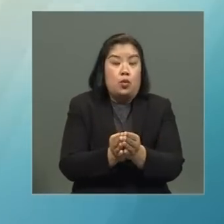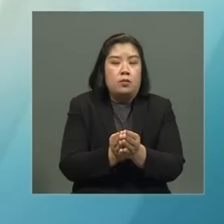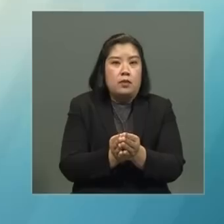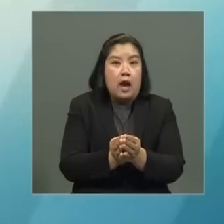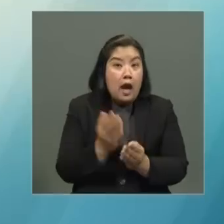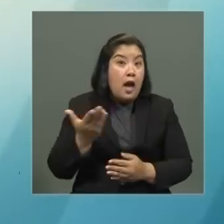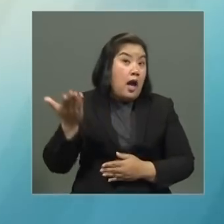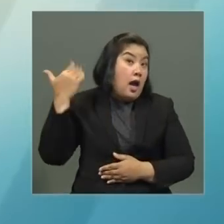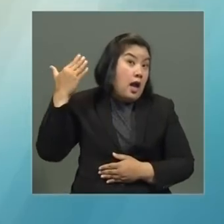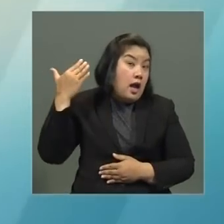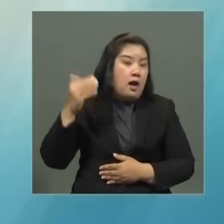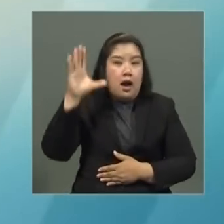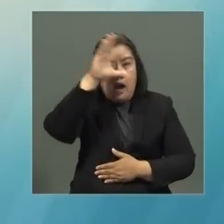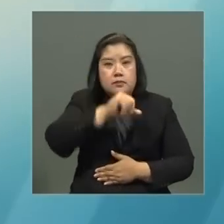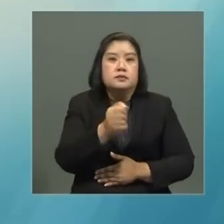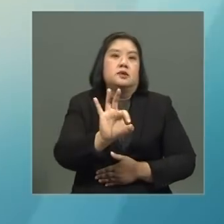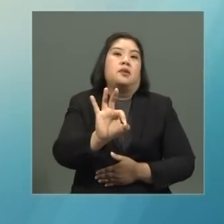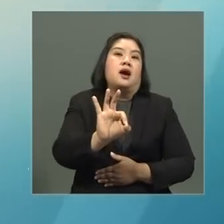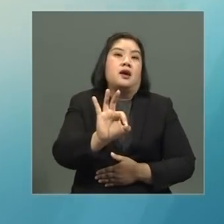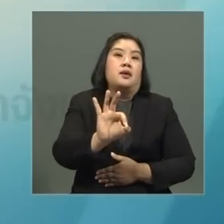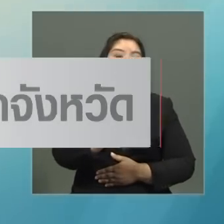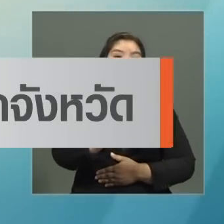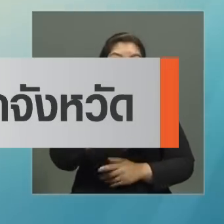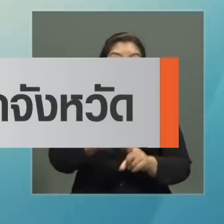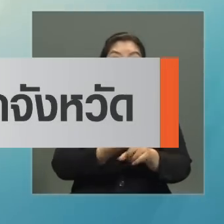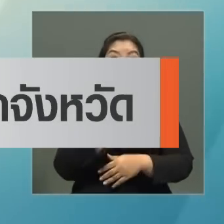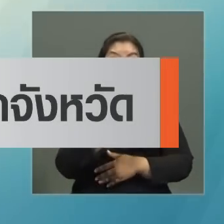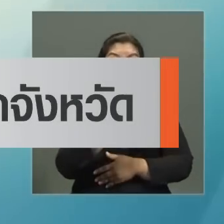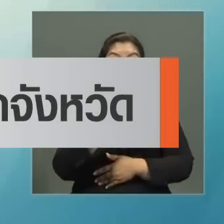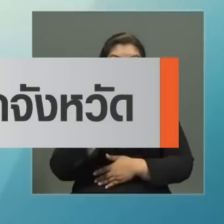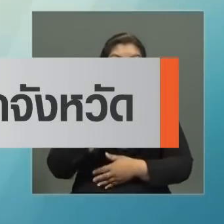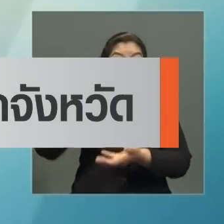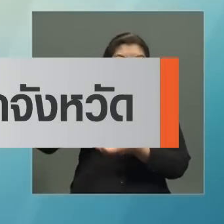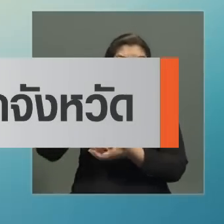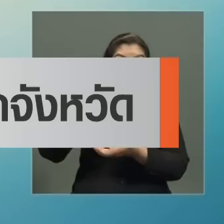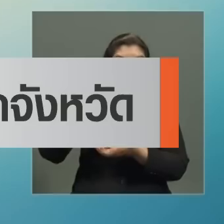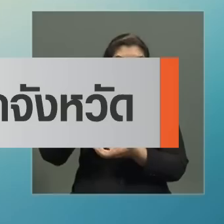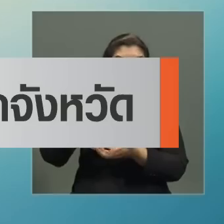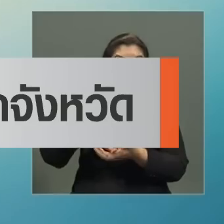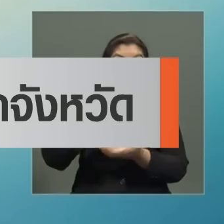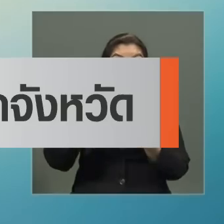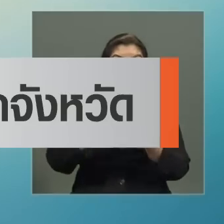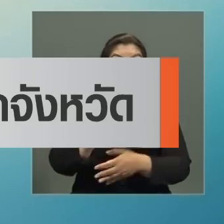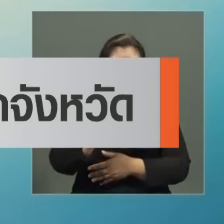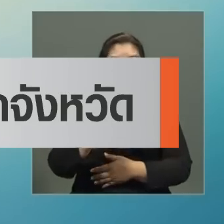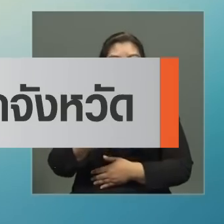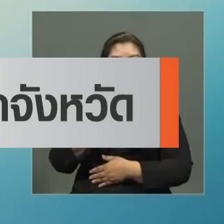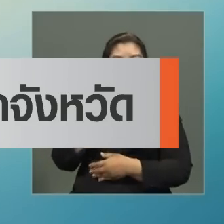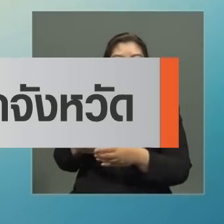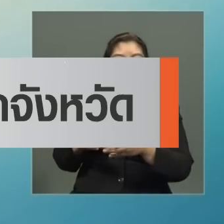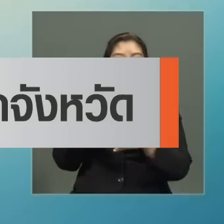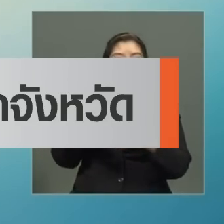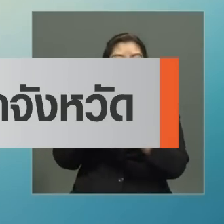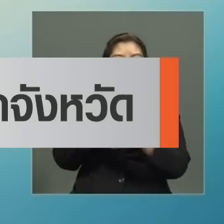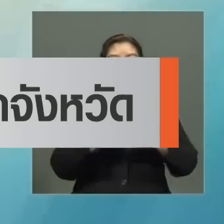สำหรับสถานการณ์โควิด-19 อย่างที่รายงานไปนะครับว่าตอนนี้ครอบคลุมแล้วใน61จังหวัดทั่วประเทศหลังจากที่มีการติดเ